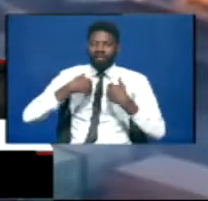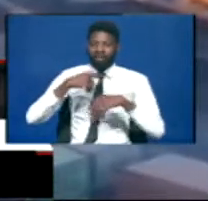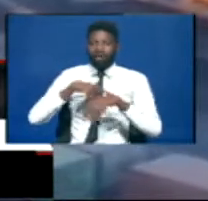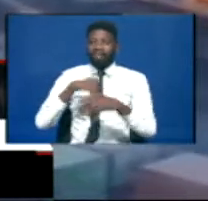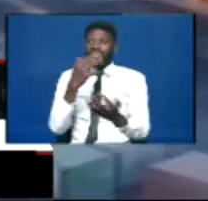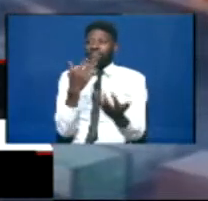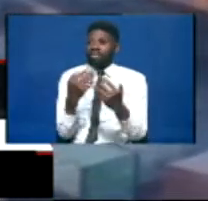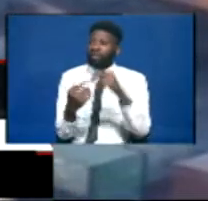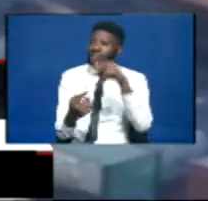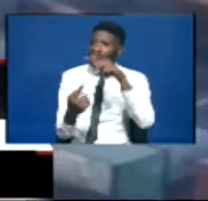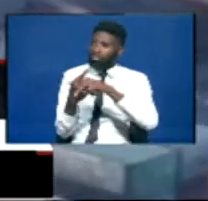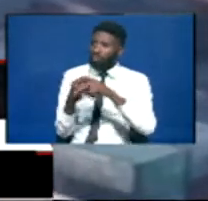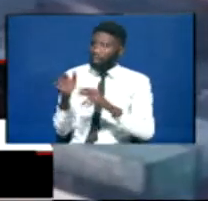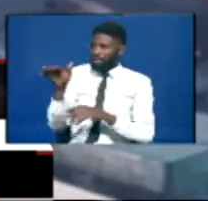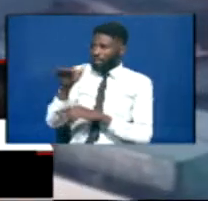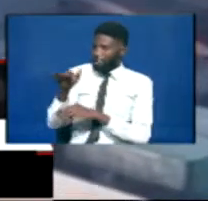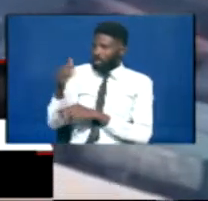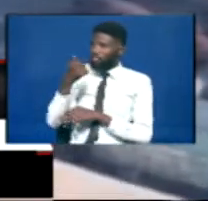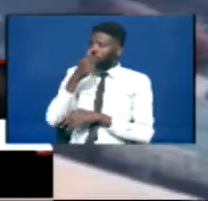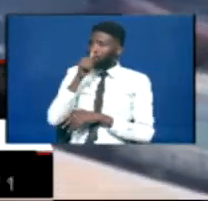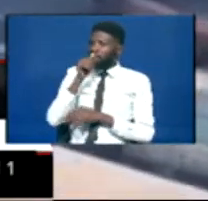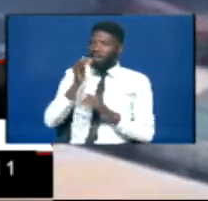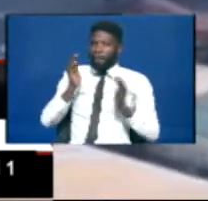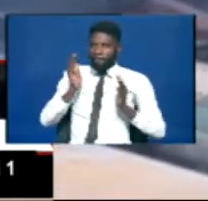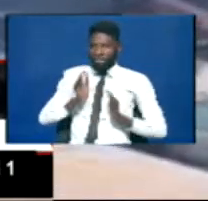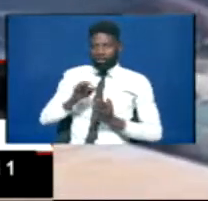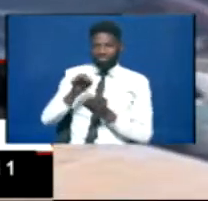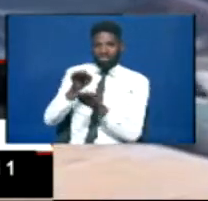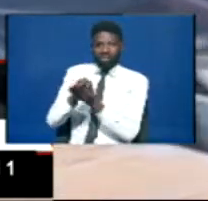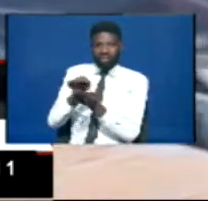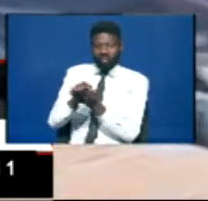katika gala la kibinafsi la makasha la kampuni inayomilikiwa na